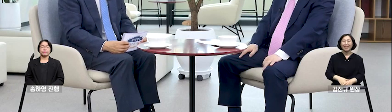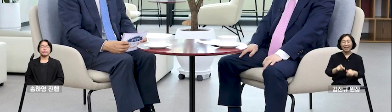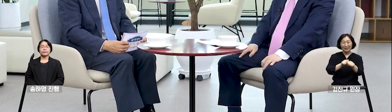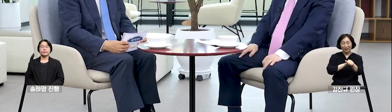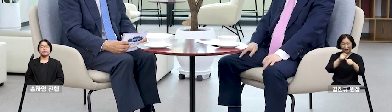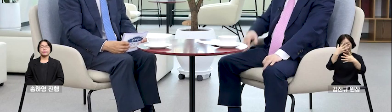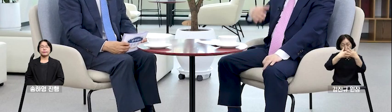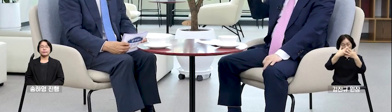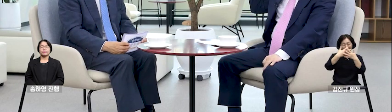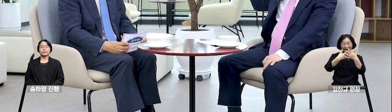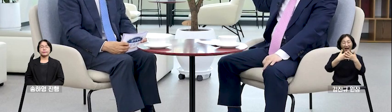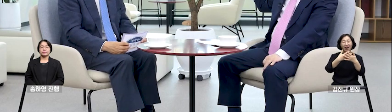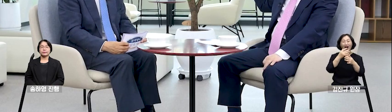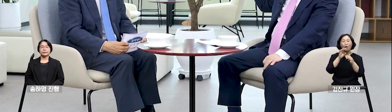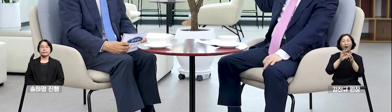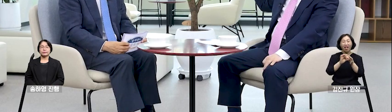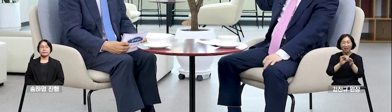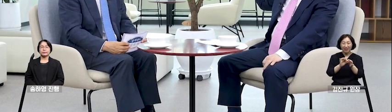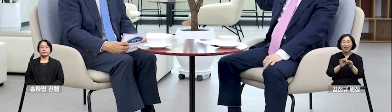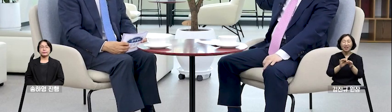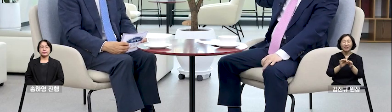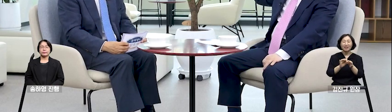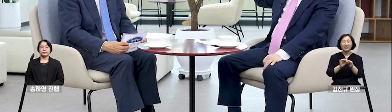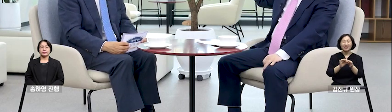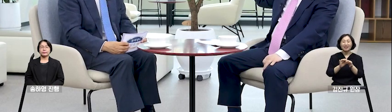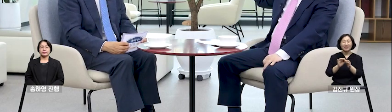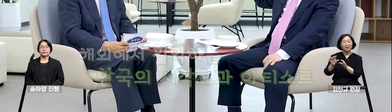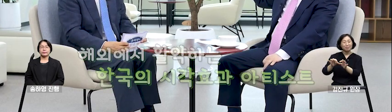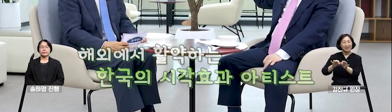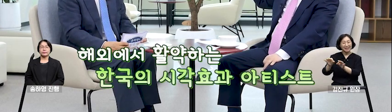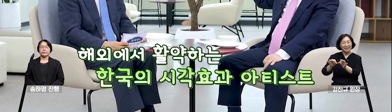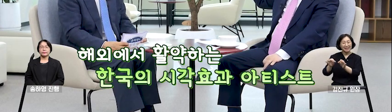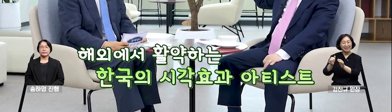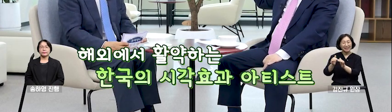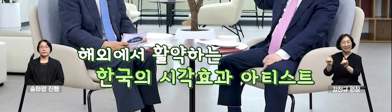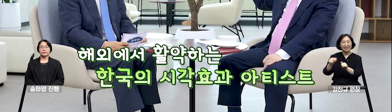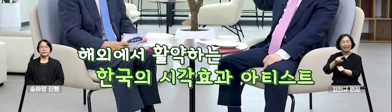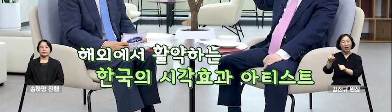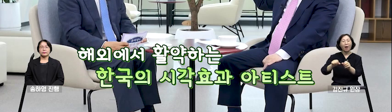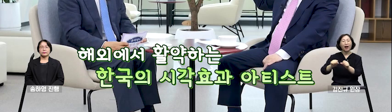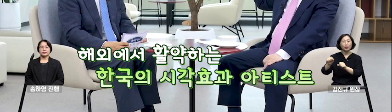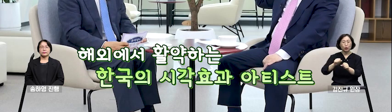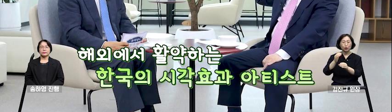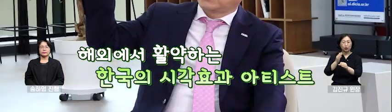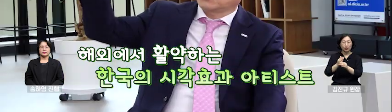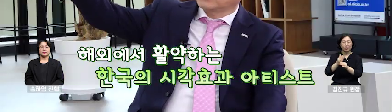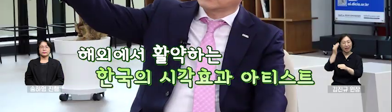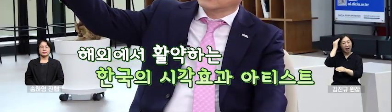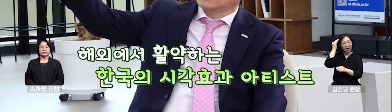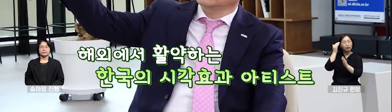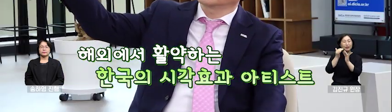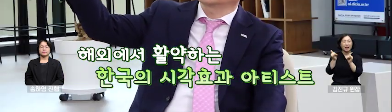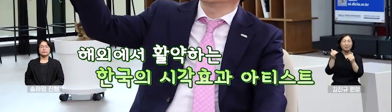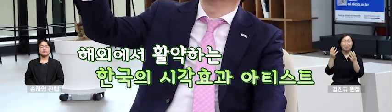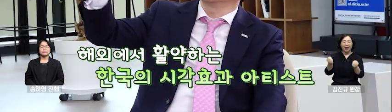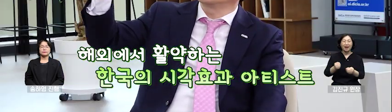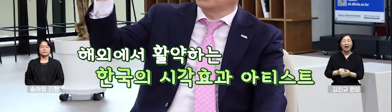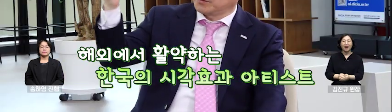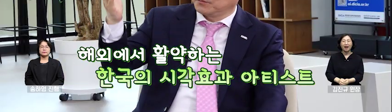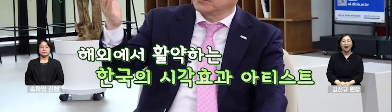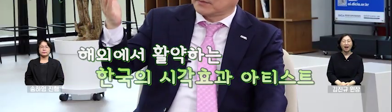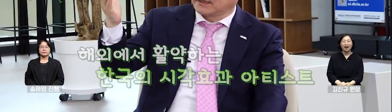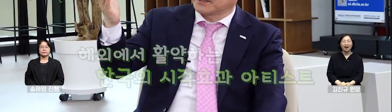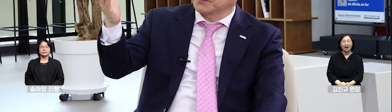것은 그 실제 뭐 기준이나 이런 좋게 활동 하시는 한번 분들도 많이 계시고요 활동 했다가 한국어로 두어